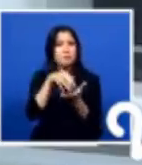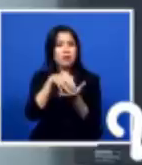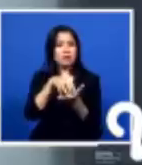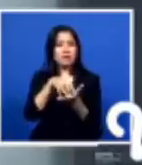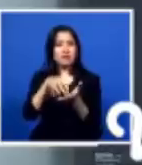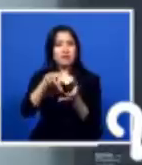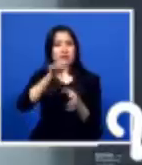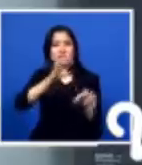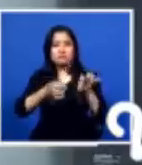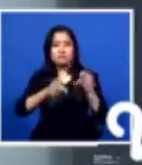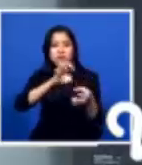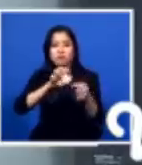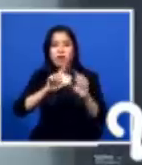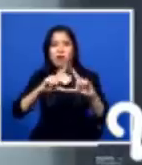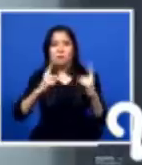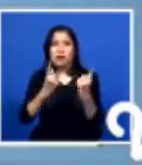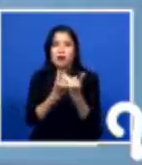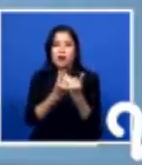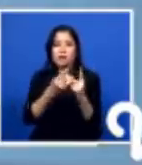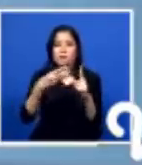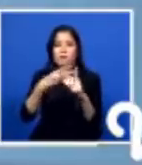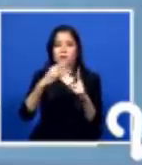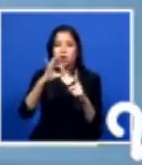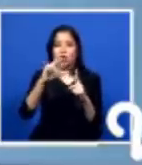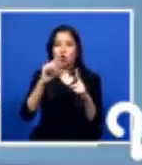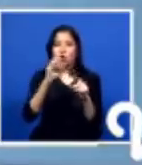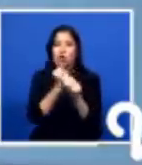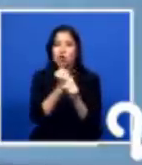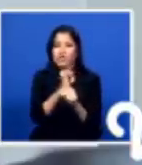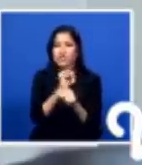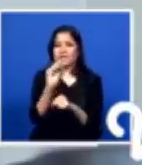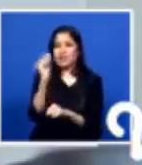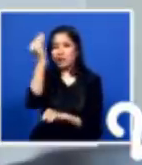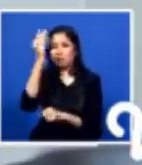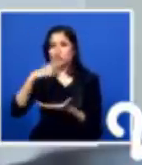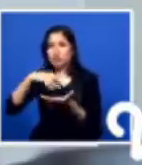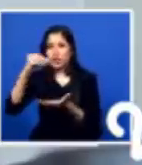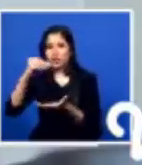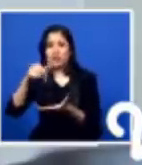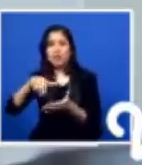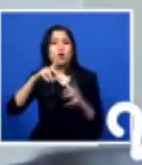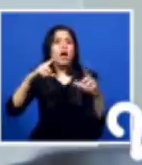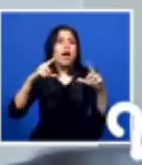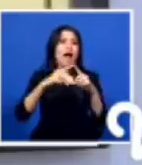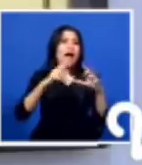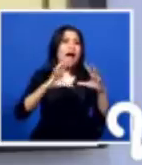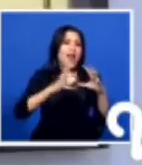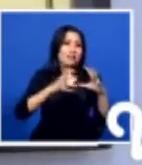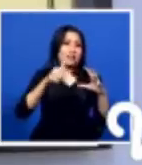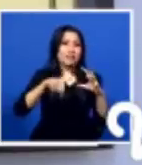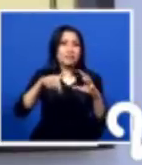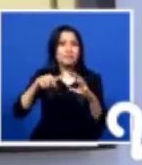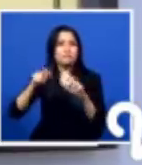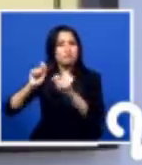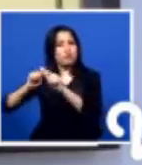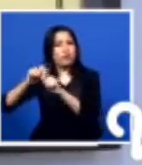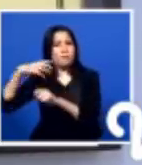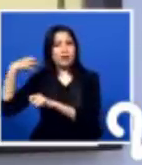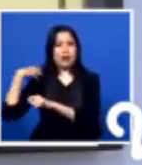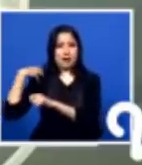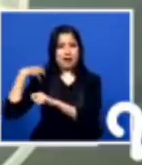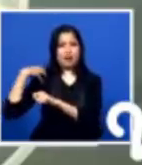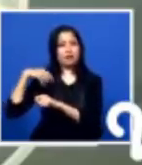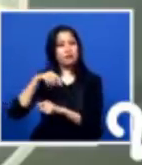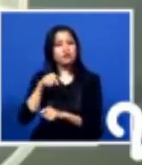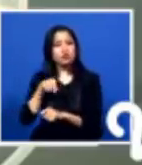Indonesia lewat Terawan bisa merealisasikan tempat pengetesan swab test ini. Karena memang kalau bicara tentang rapid test, akurasinya